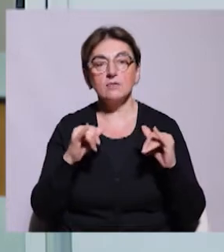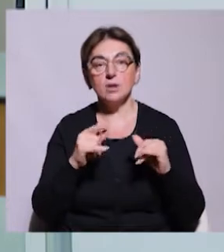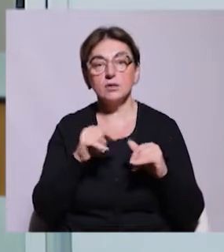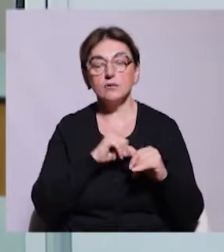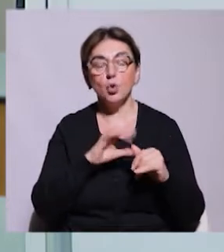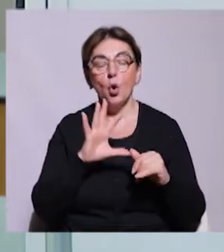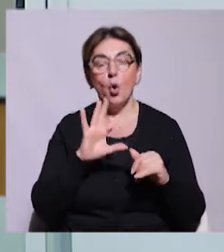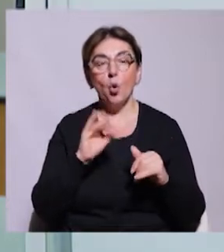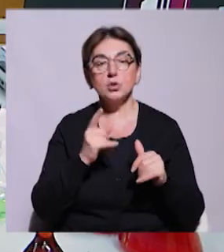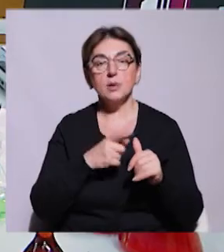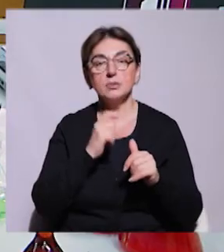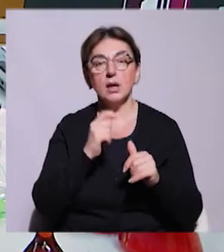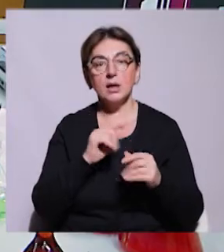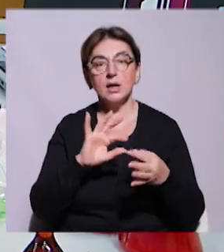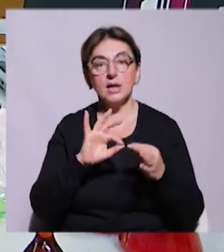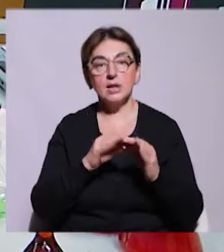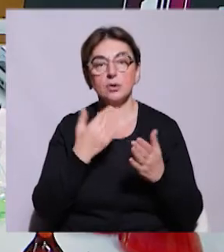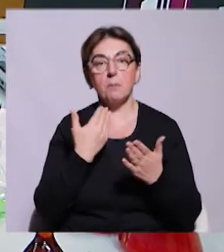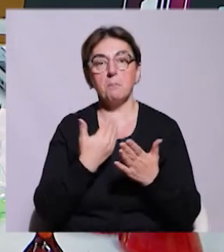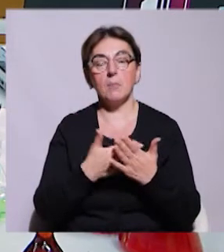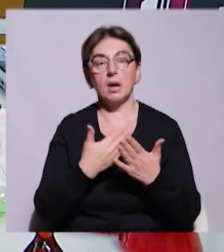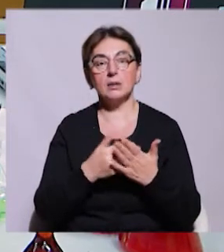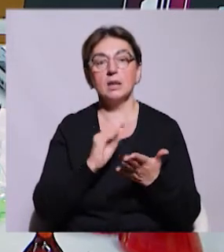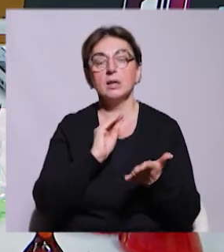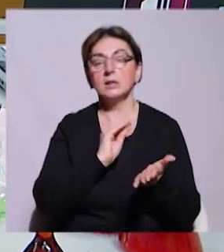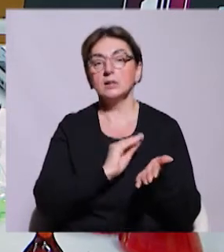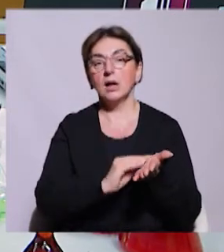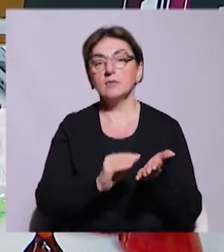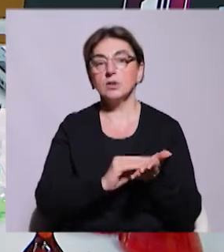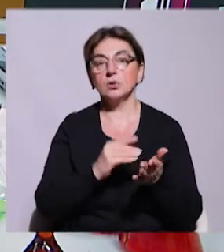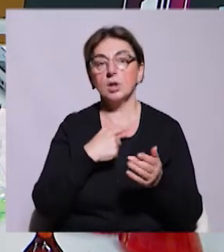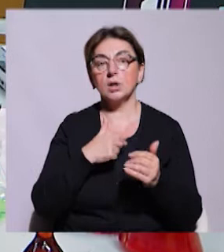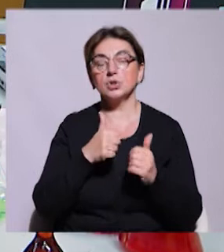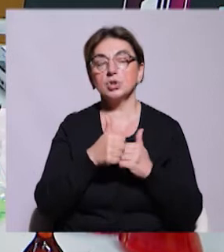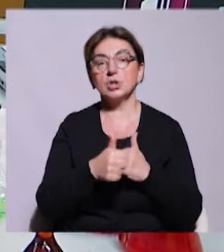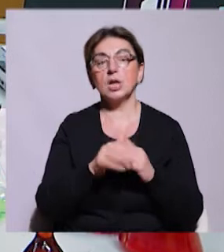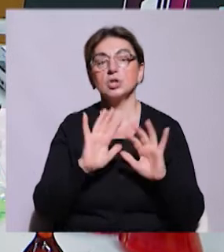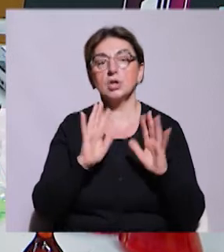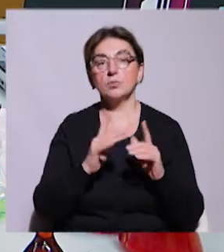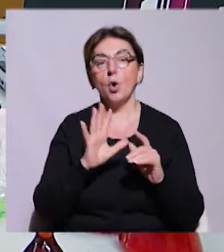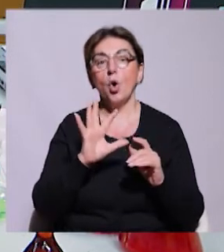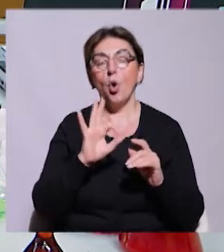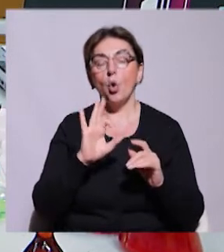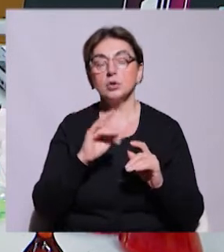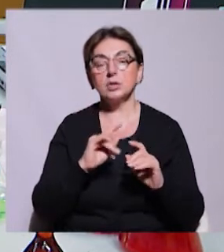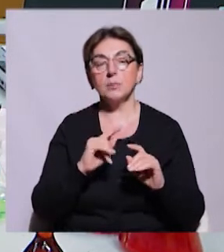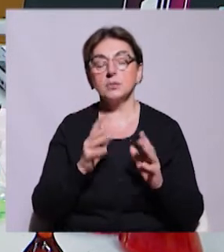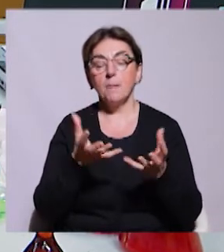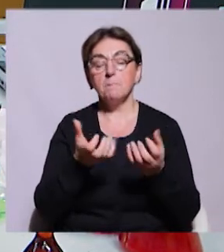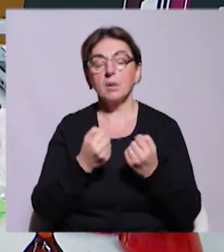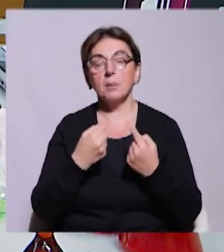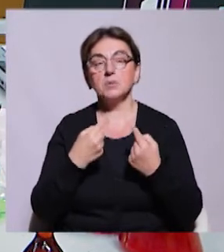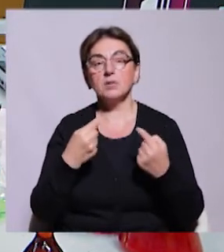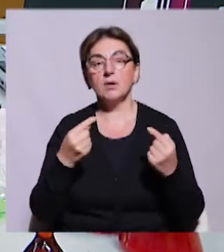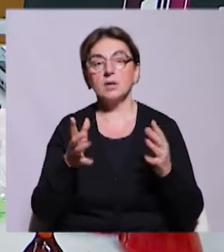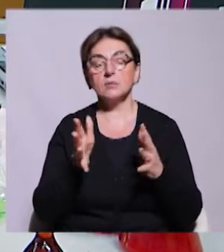განვითარდეს ოქსიდების დასახელება. დავიწყოთ კერძოდ, მოდით მაგალითით დავწეროთ, ვინაიდან ჩვენ წინა შემთხვევაში ოქსიდების მიღების სხვადასხვა